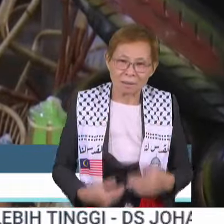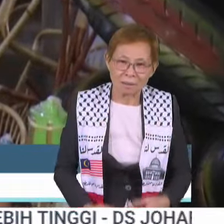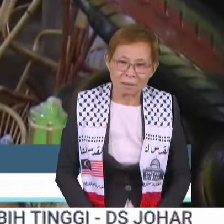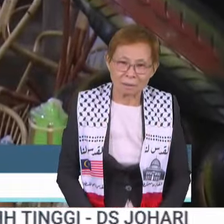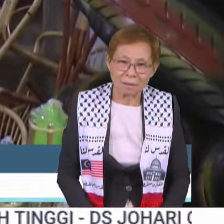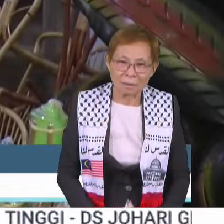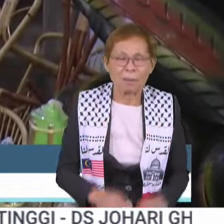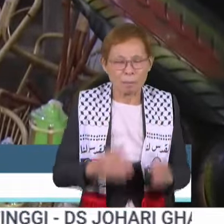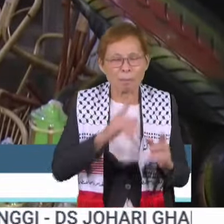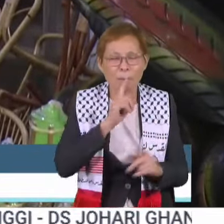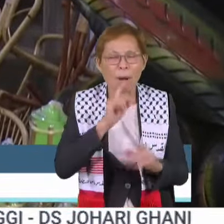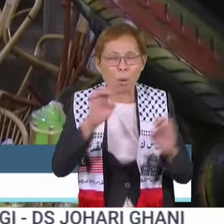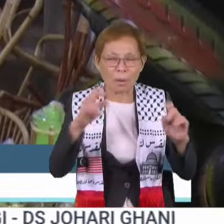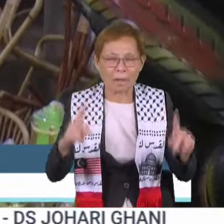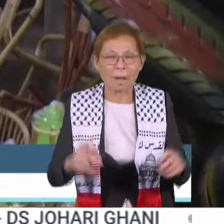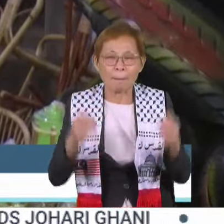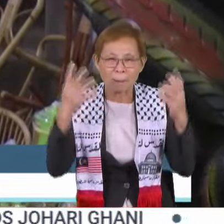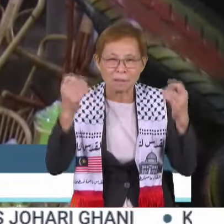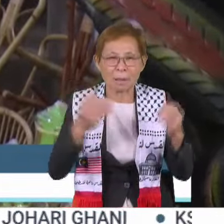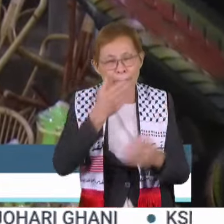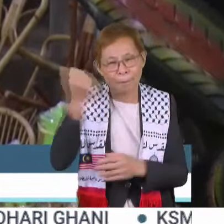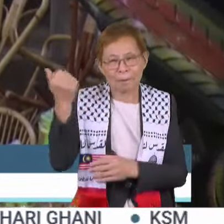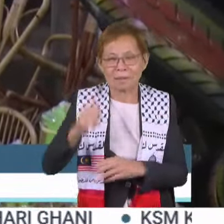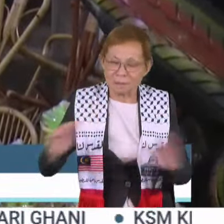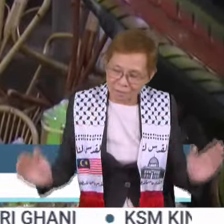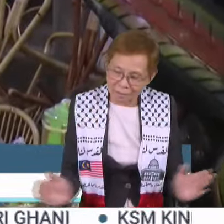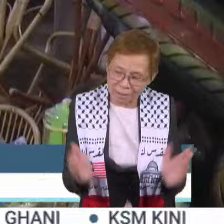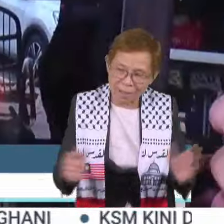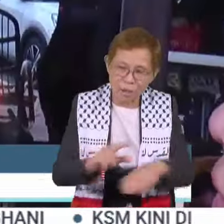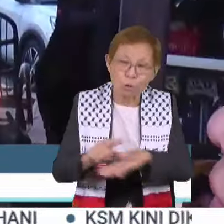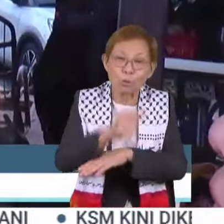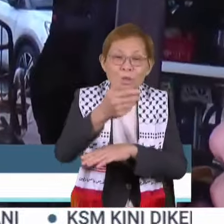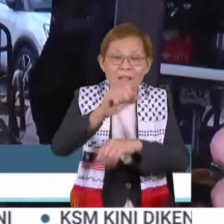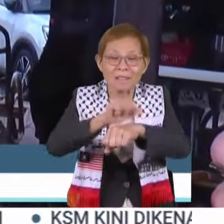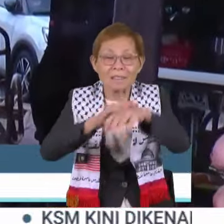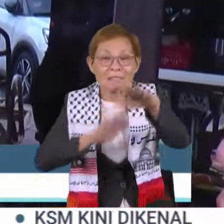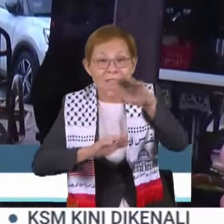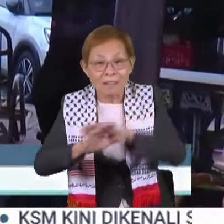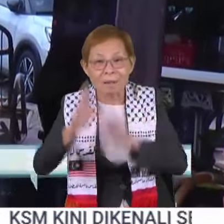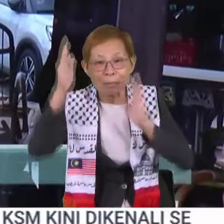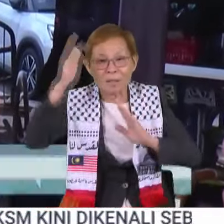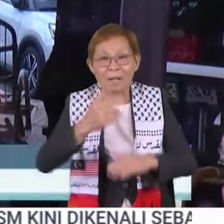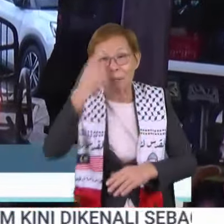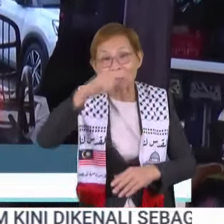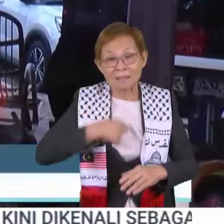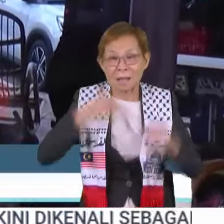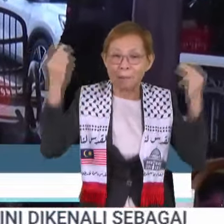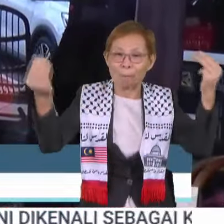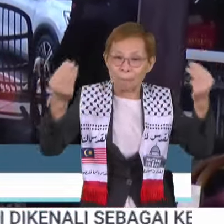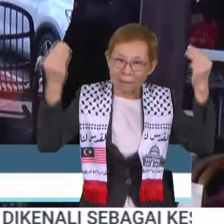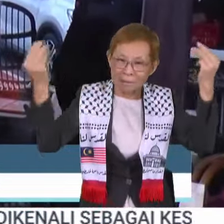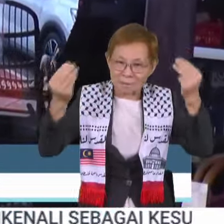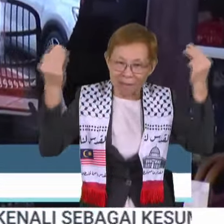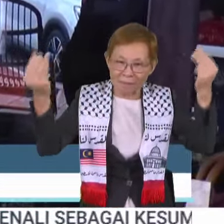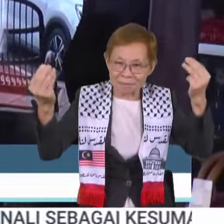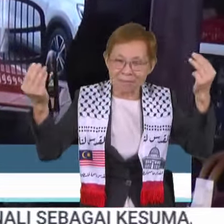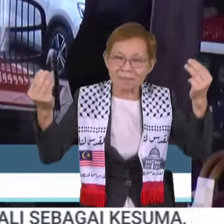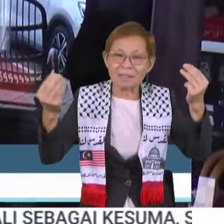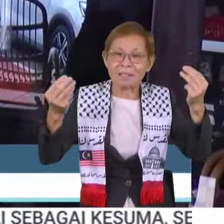memang oklah Saya rasa banyaklah boleh eloklah digalakkan itu J bagi saya Baguslah untuk Majlis keran